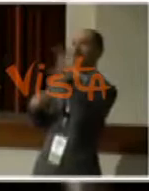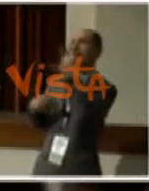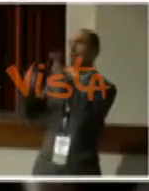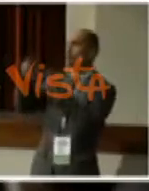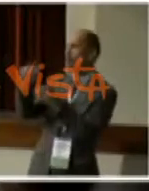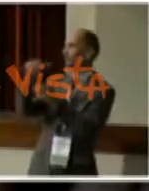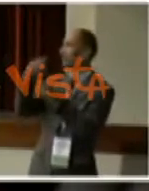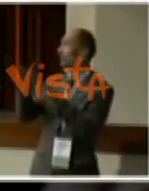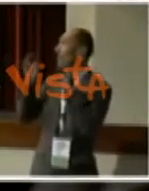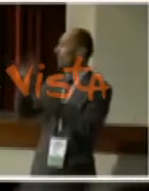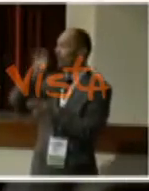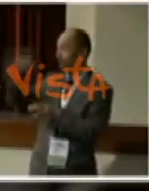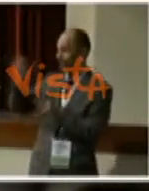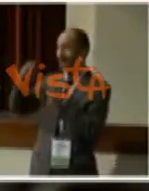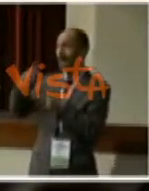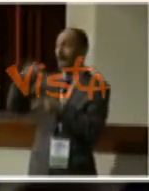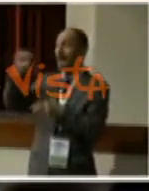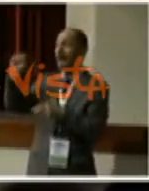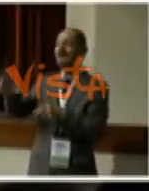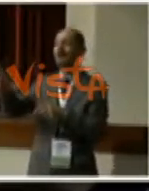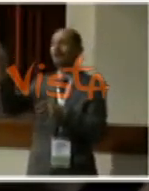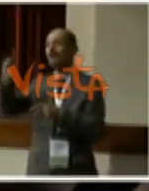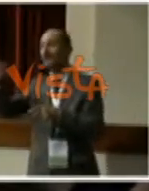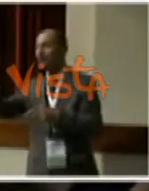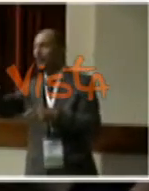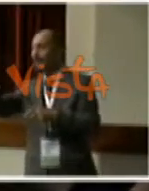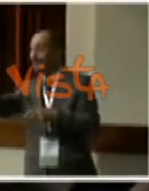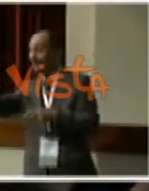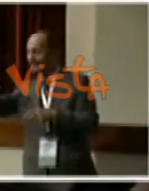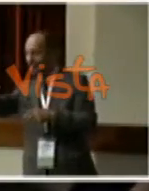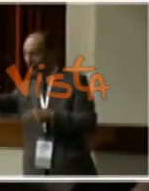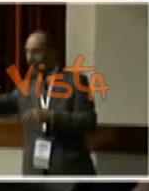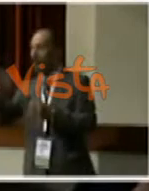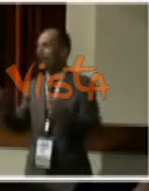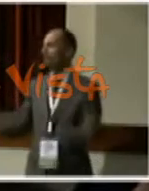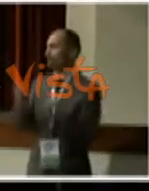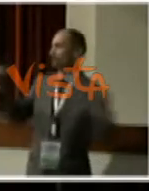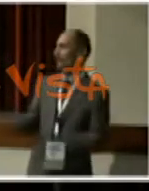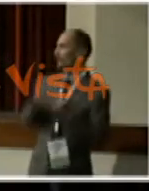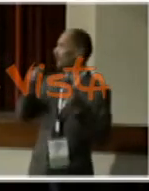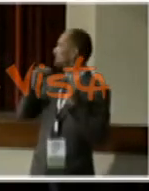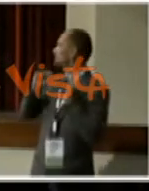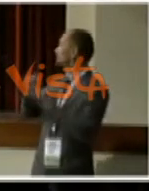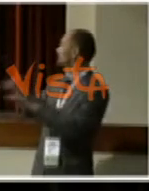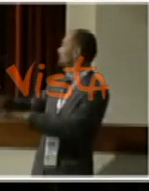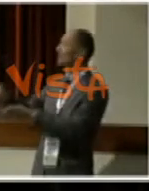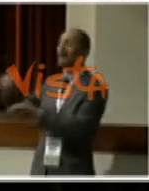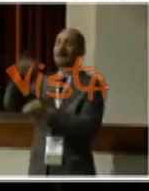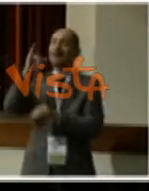punto qual è? Il post di Alessandro Di Battista in cui lancia la campagna contro Ilaria